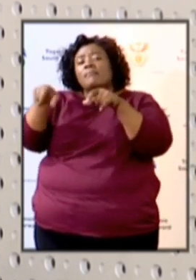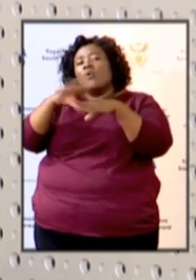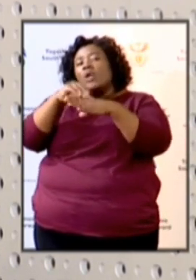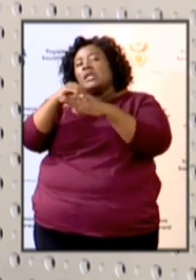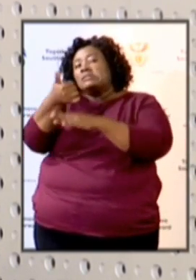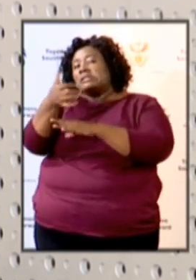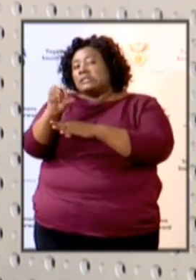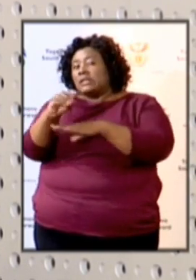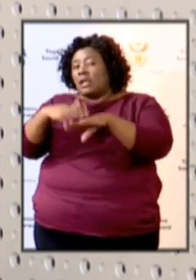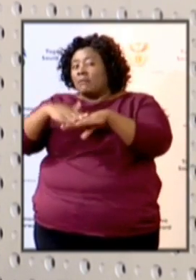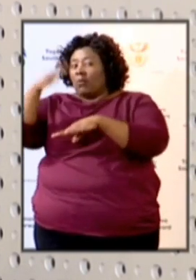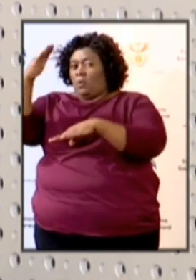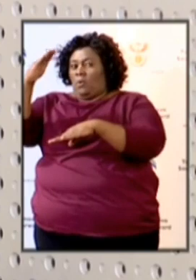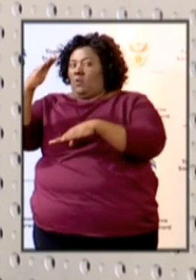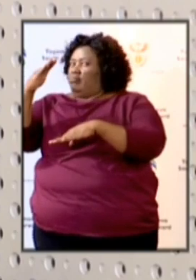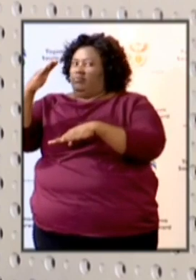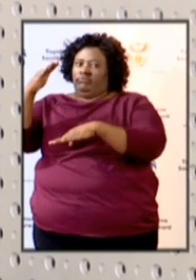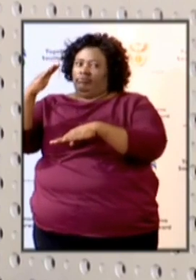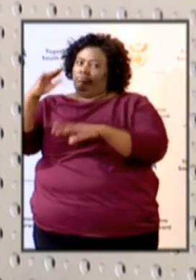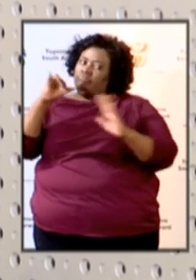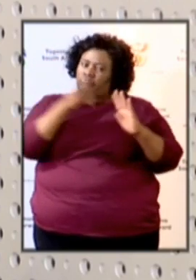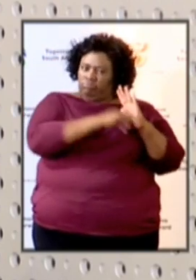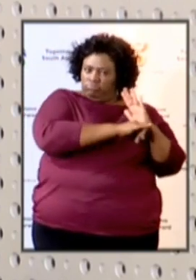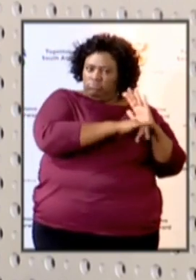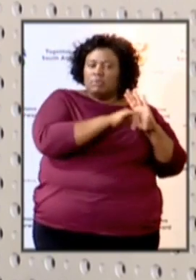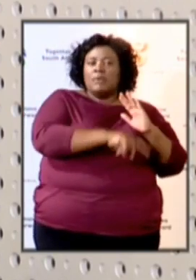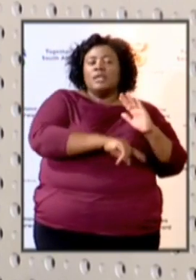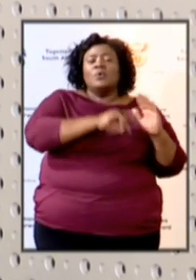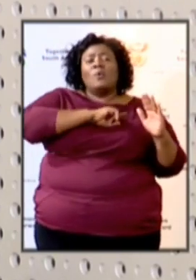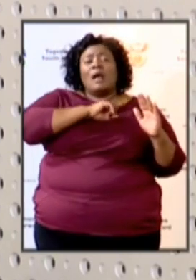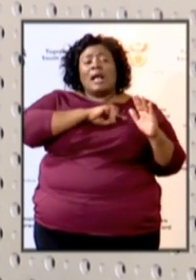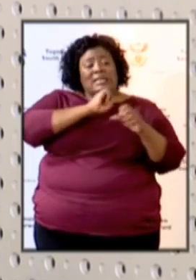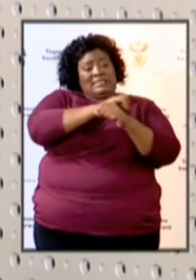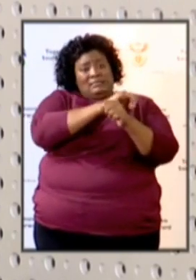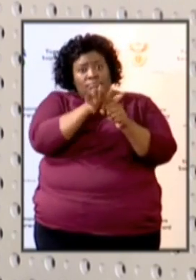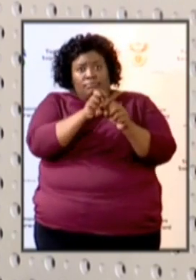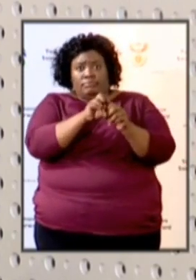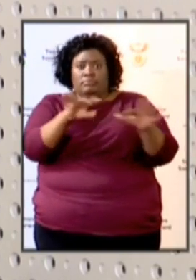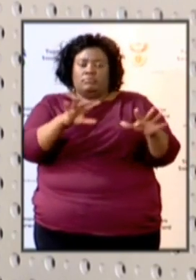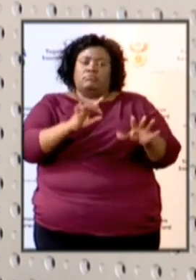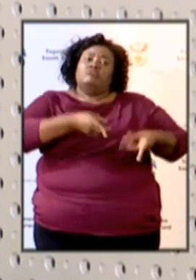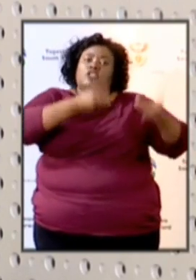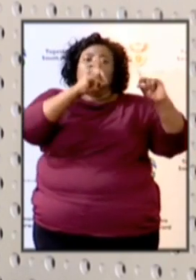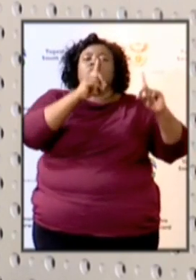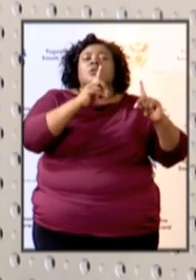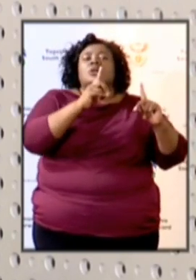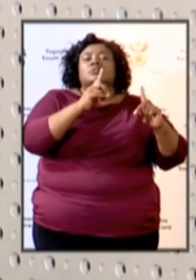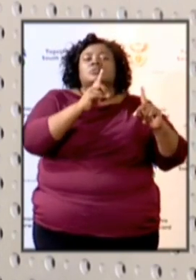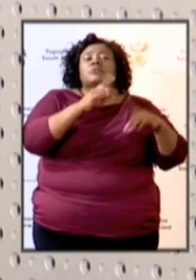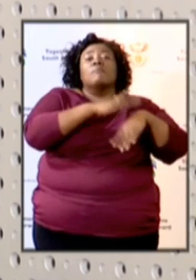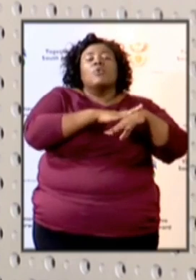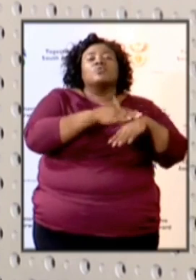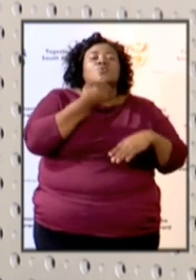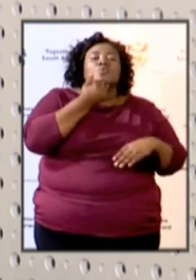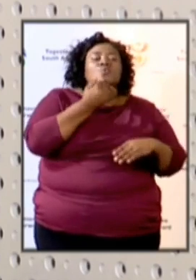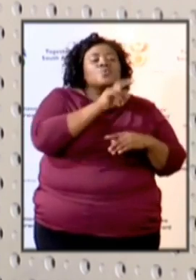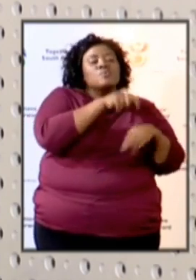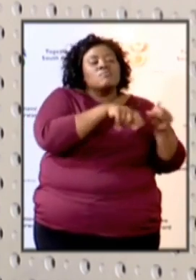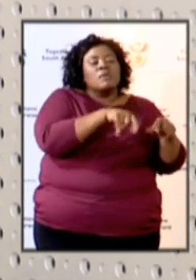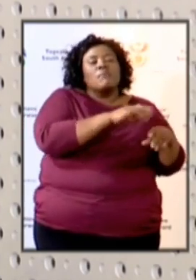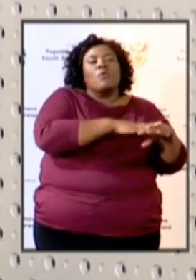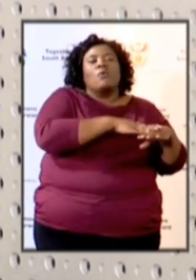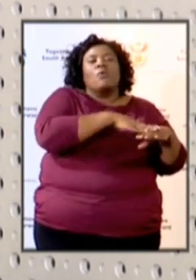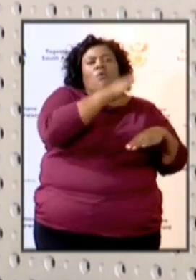ngoba leli gciwane liba namandla kakhulu kubona wena osemncane ingane